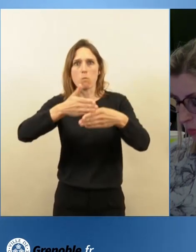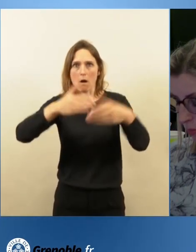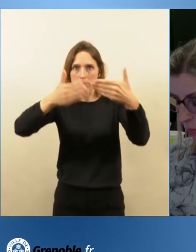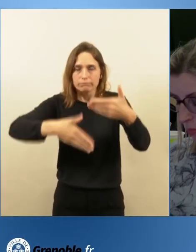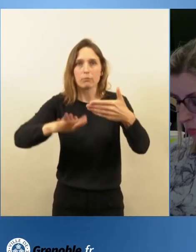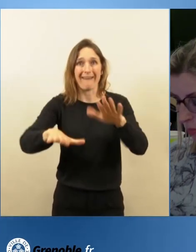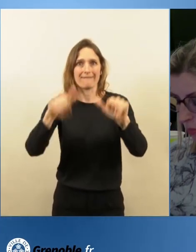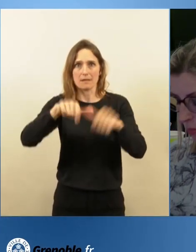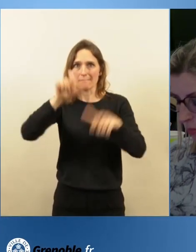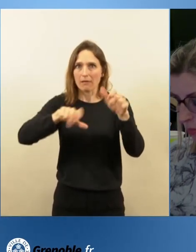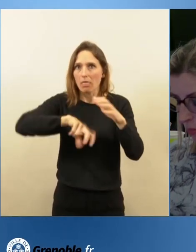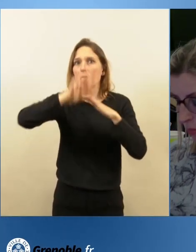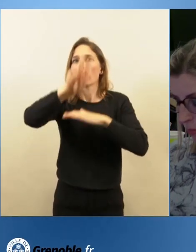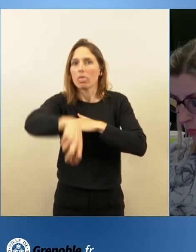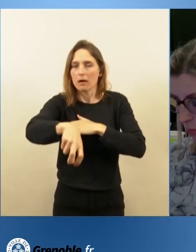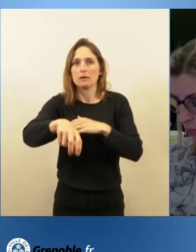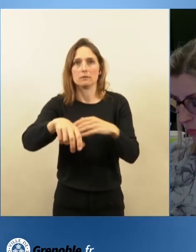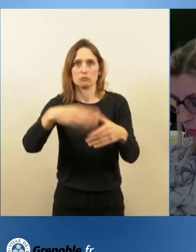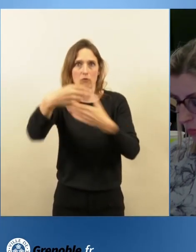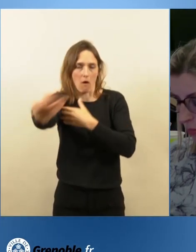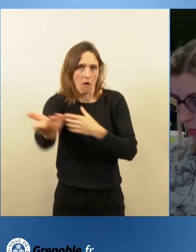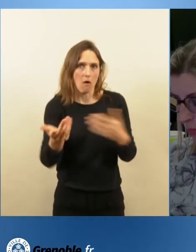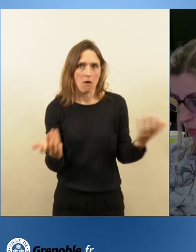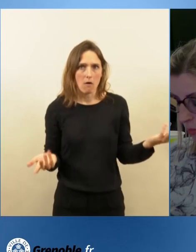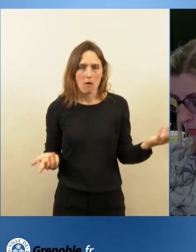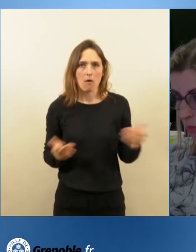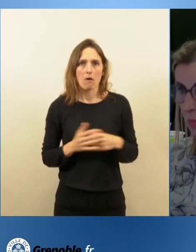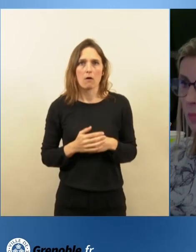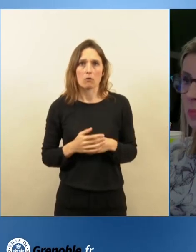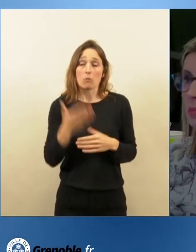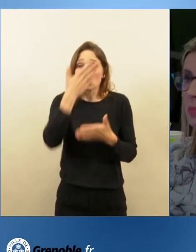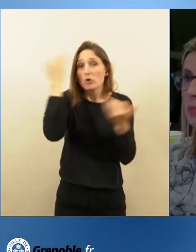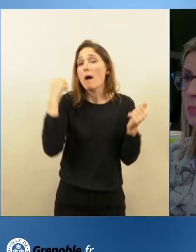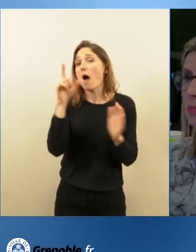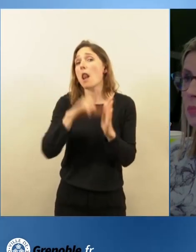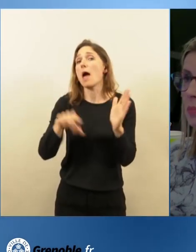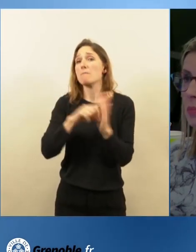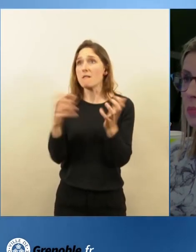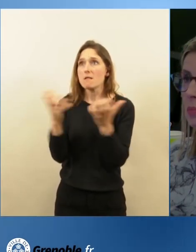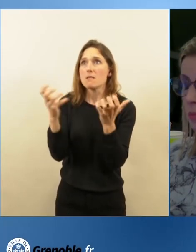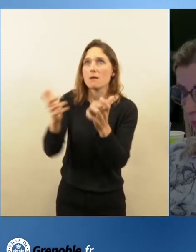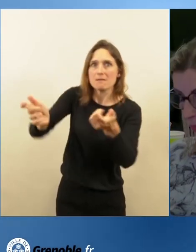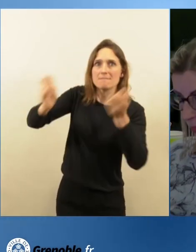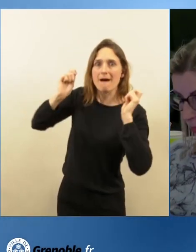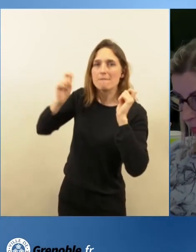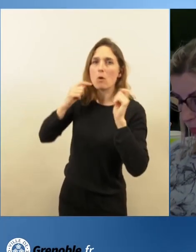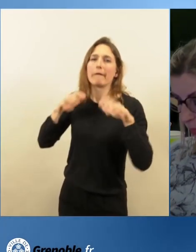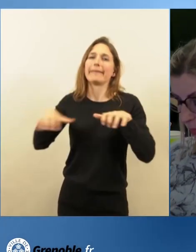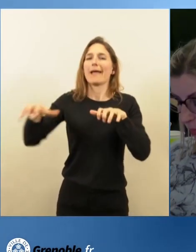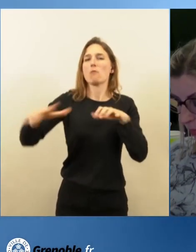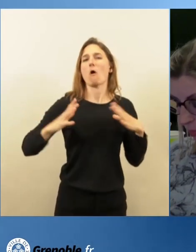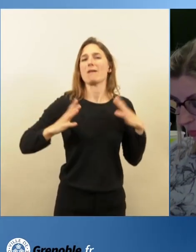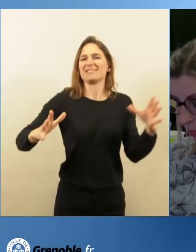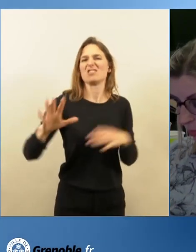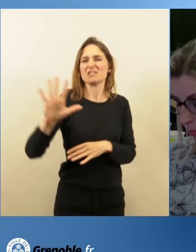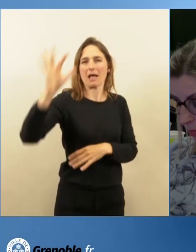sortir de leur appartement alors je sais pas si le label que vous espérez la territoire engagé 5 étoiles